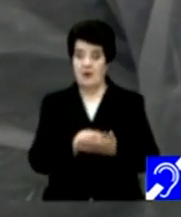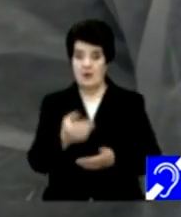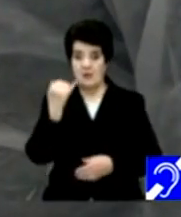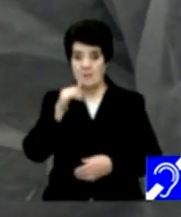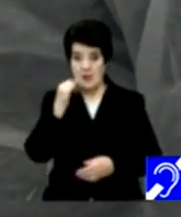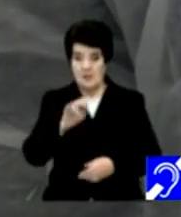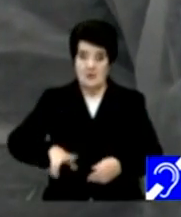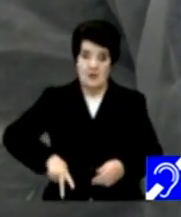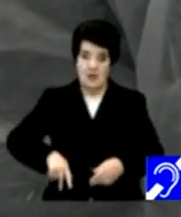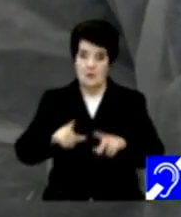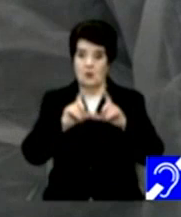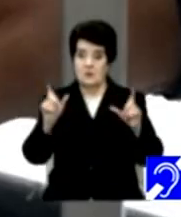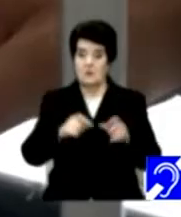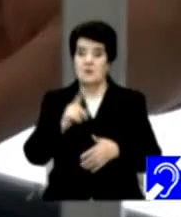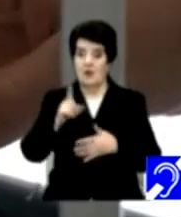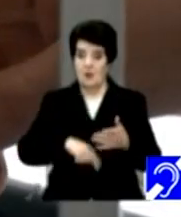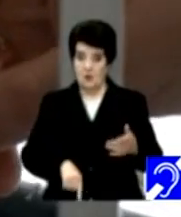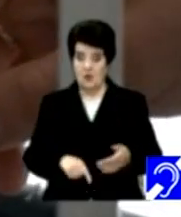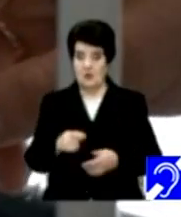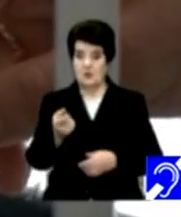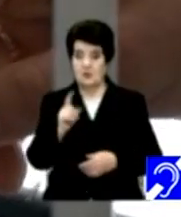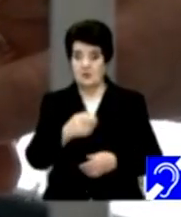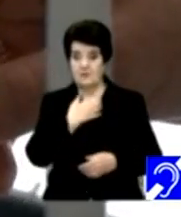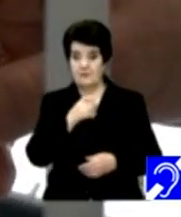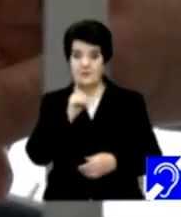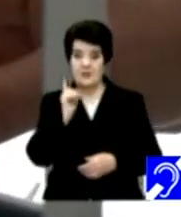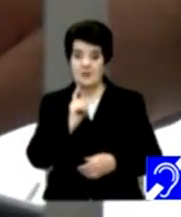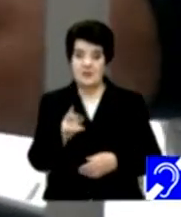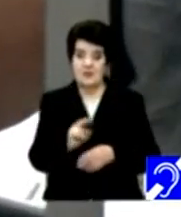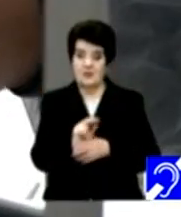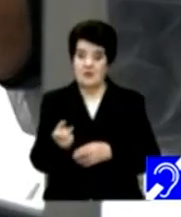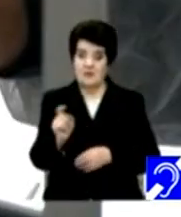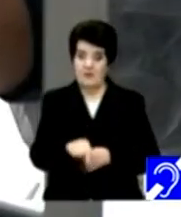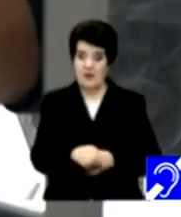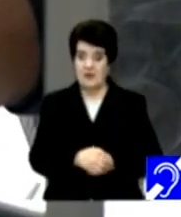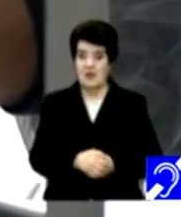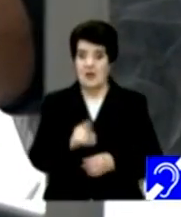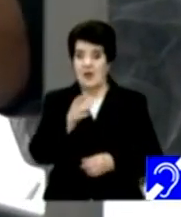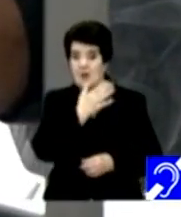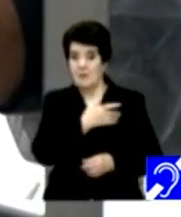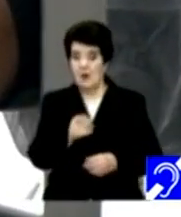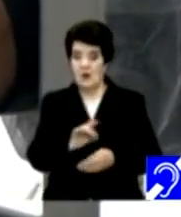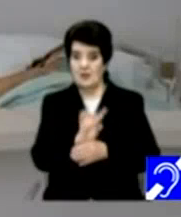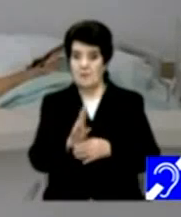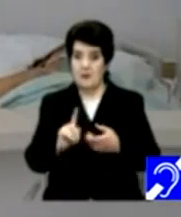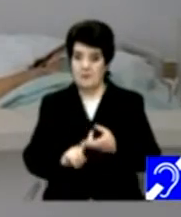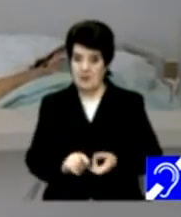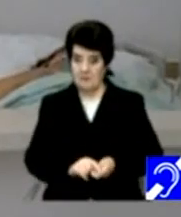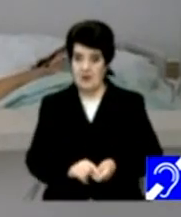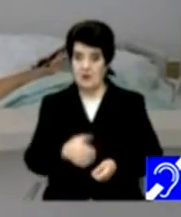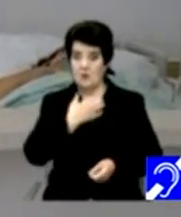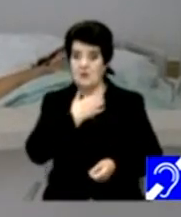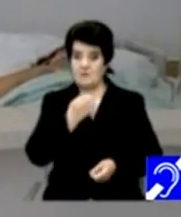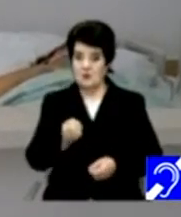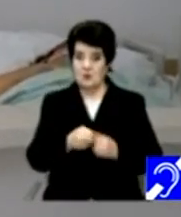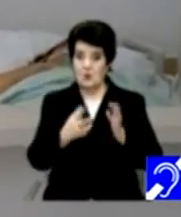Bălți. Directorul instituției recunoaște că puțini medici tineri vin să trateze pacienții, mai ales în perioada pandemiei. Acum este un deficit